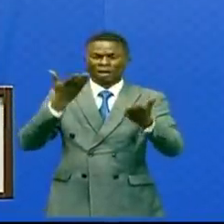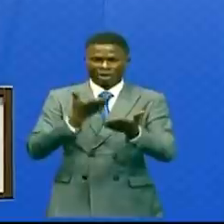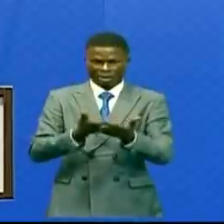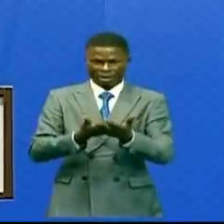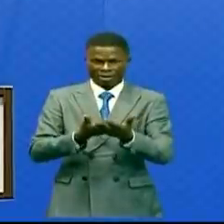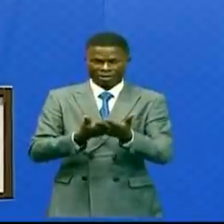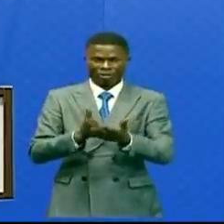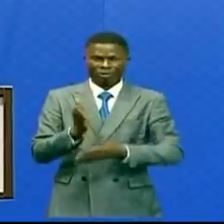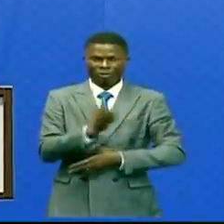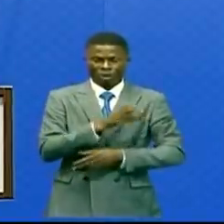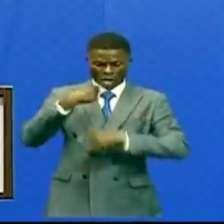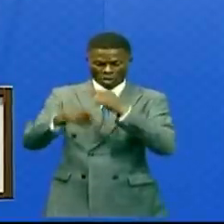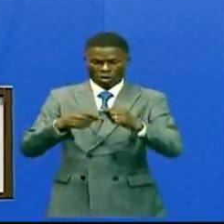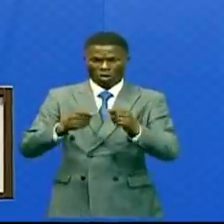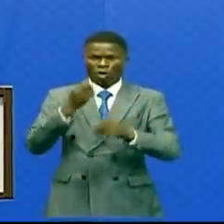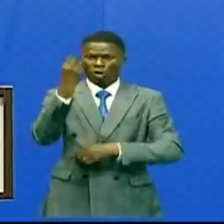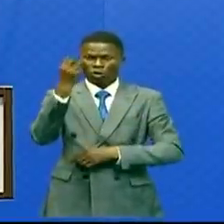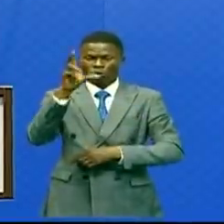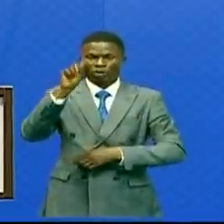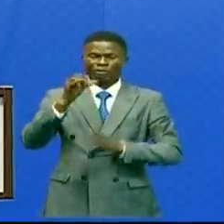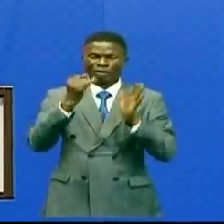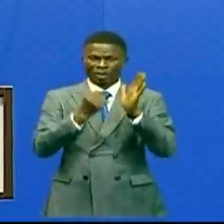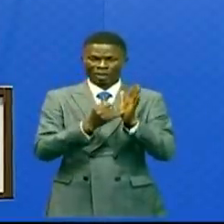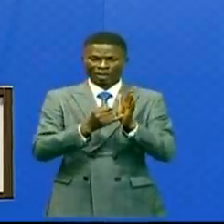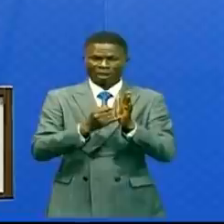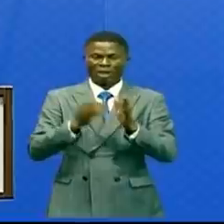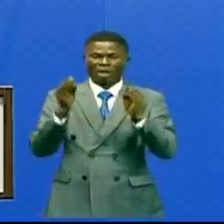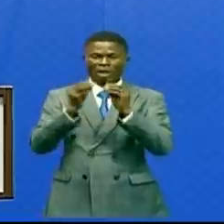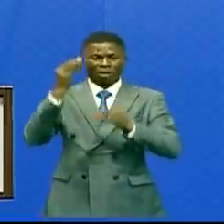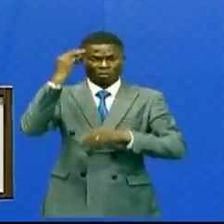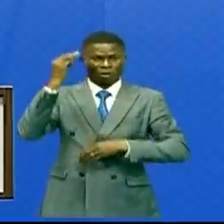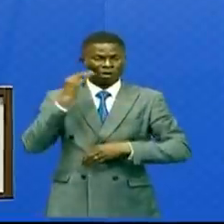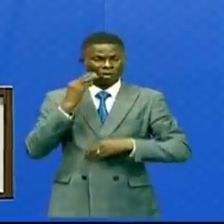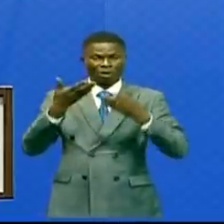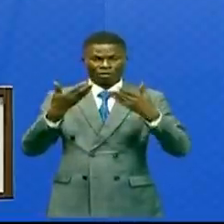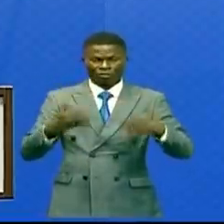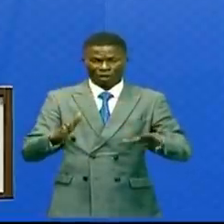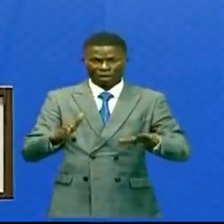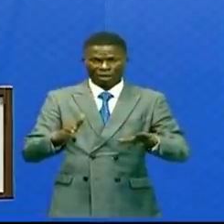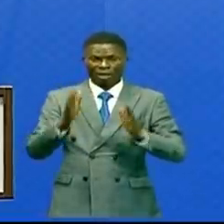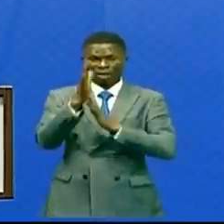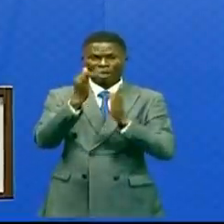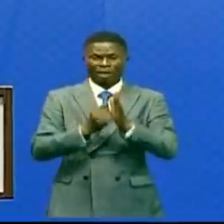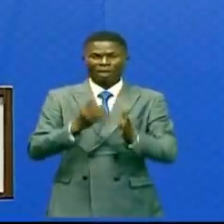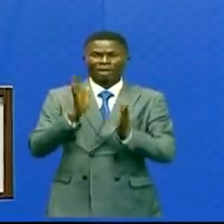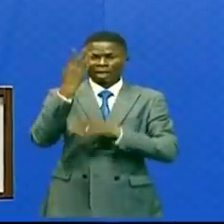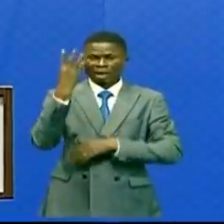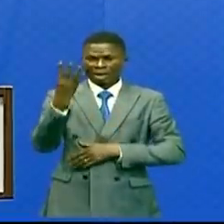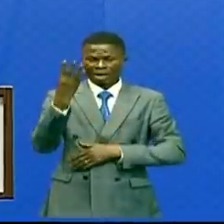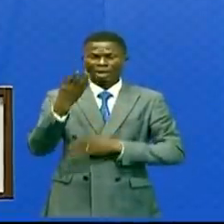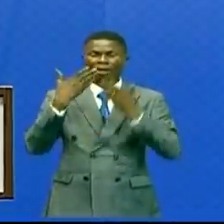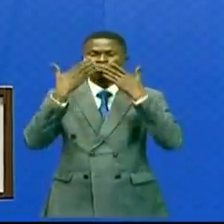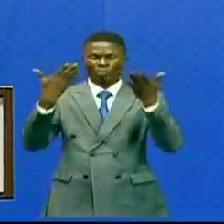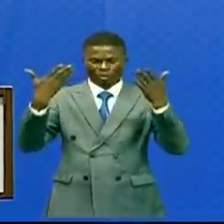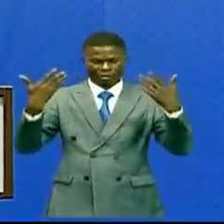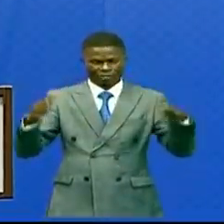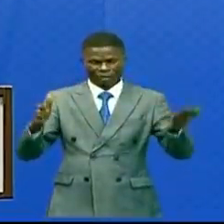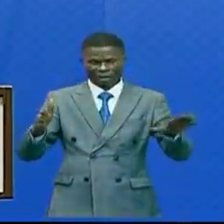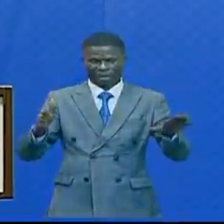adoptés. Commencé à 12h26, la réunion du Conseil des ministres a pris fin à 16h04. Je vous remercie.